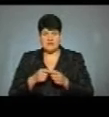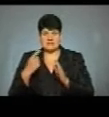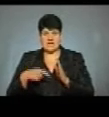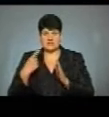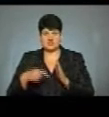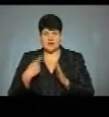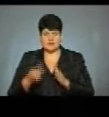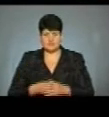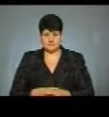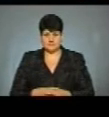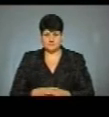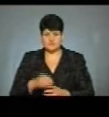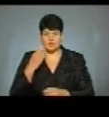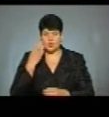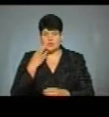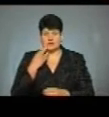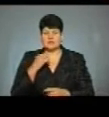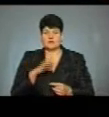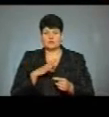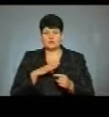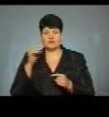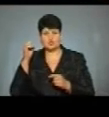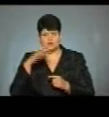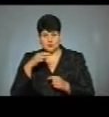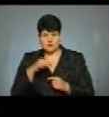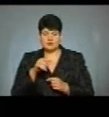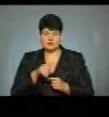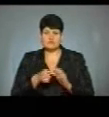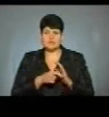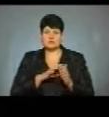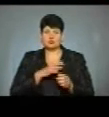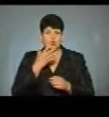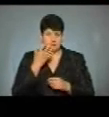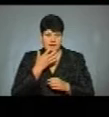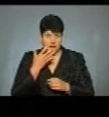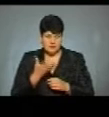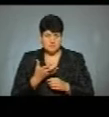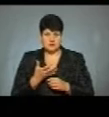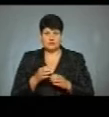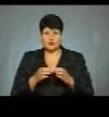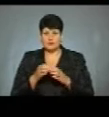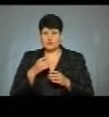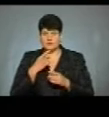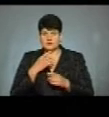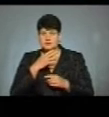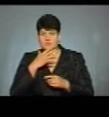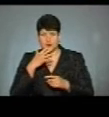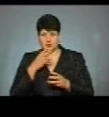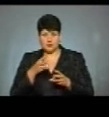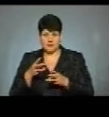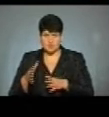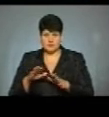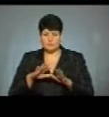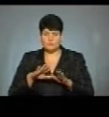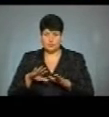лічильник. Коли заглядало сонечко з південної сторони, тоді в класах було тепло. І громаді казали, що ми забагато дуже палимо.